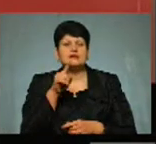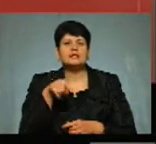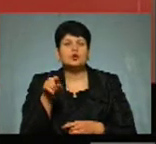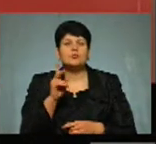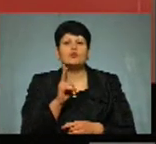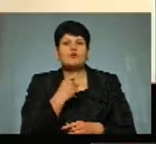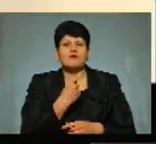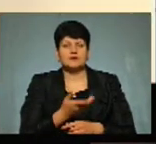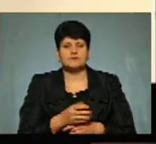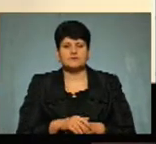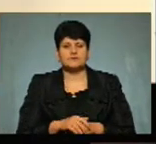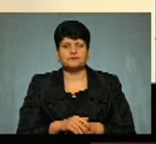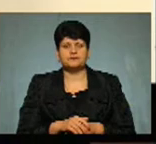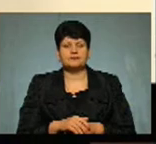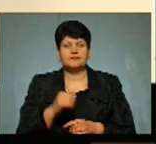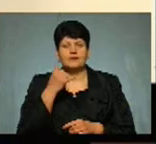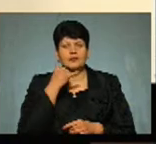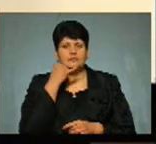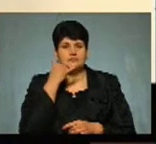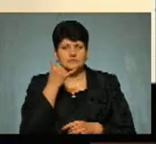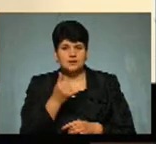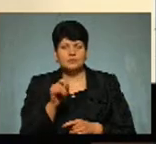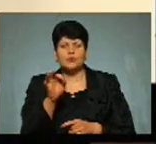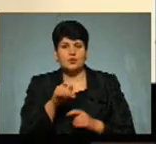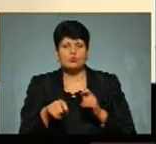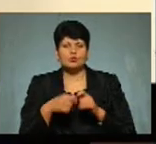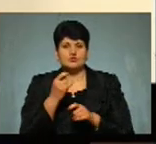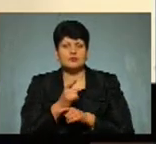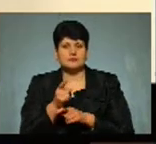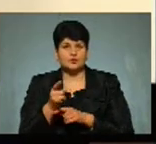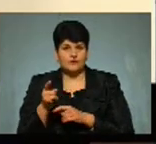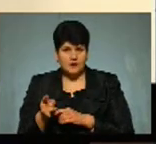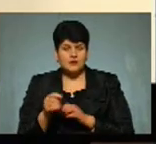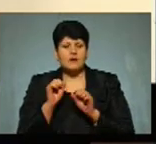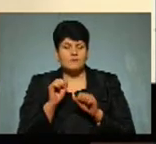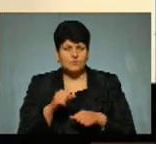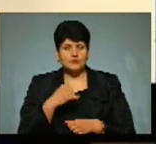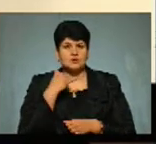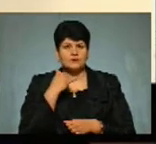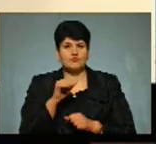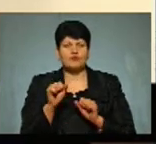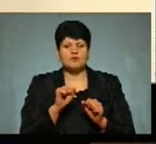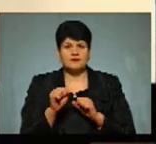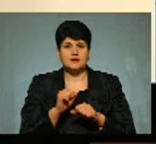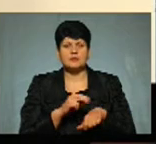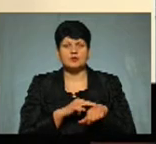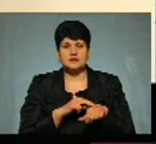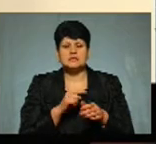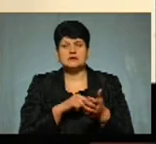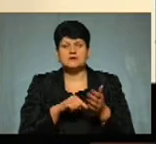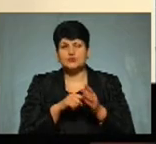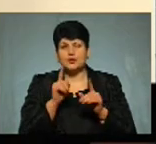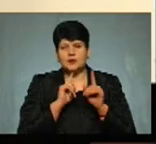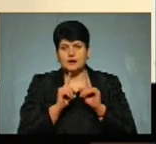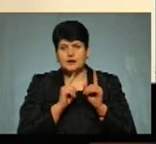говорити? Повідомити про порушення в сфері паркування транспортних засобів можна, зателефонувавши в управління муніципальної інспекції Тернопільської міської